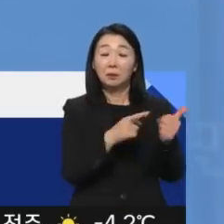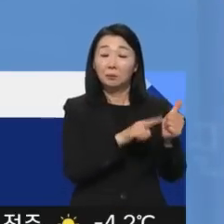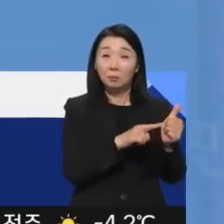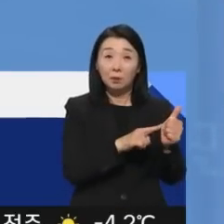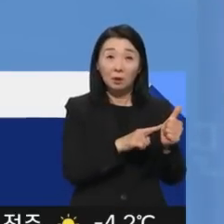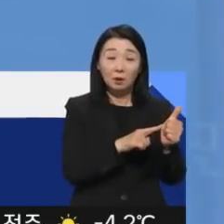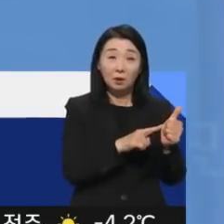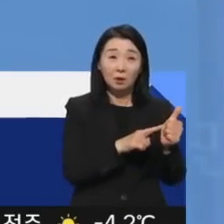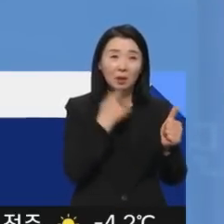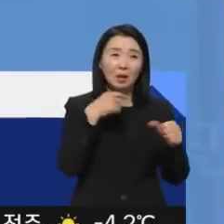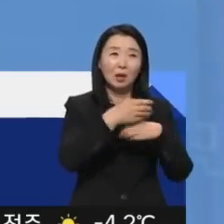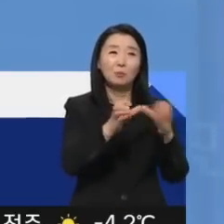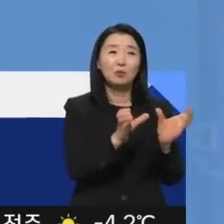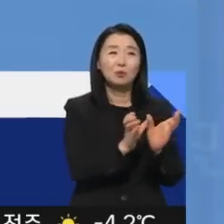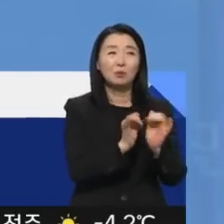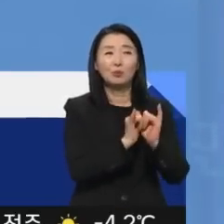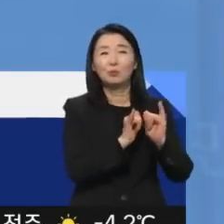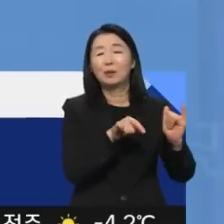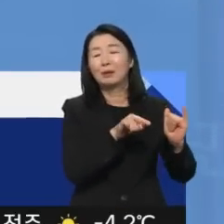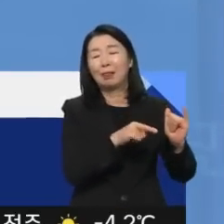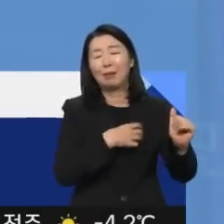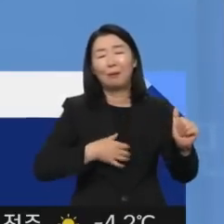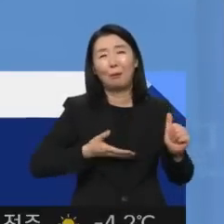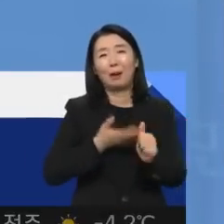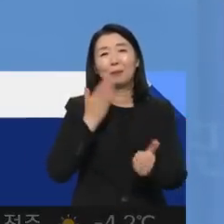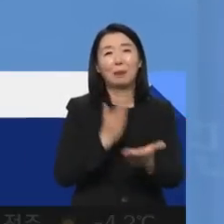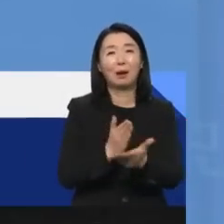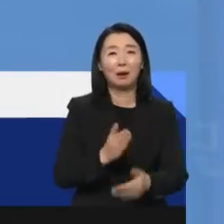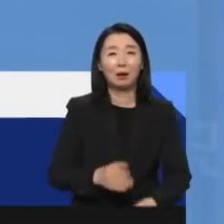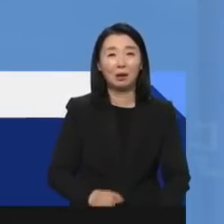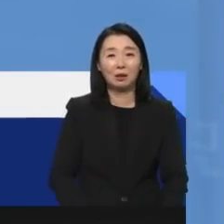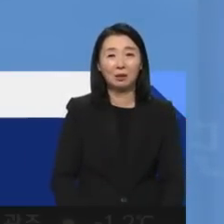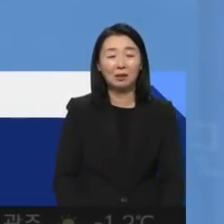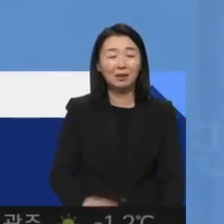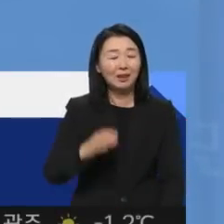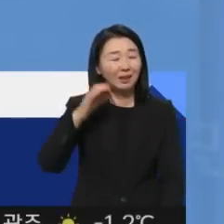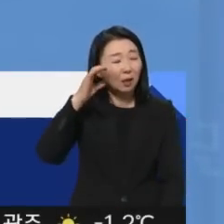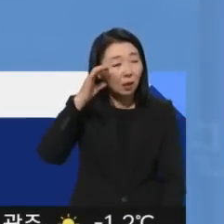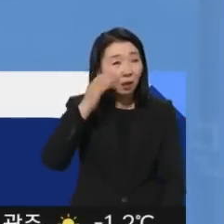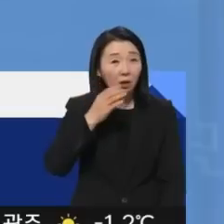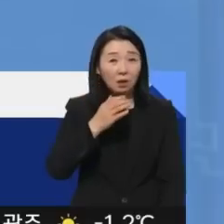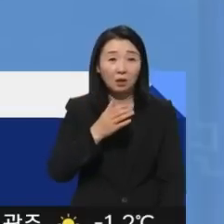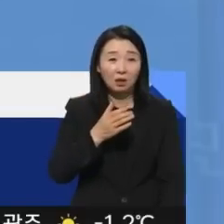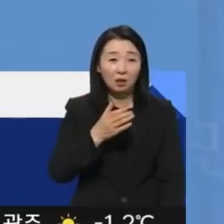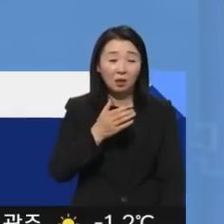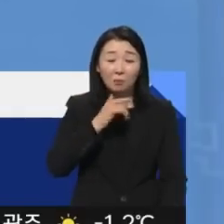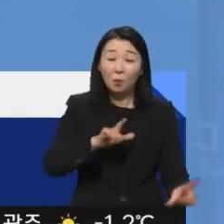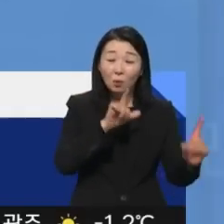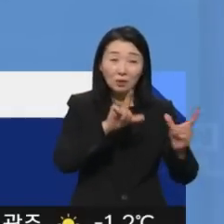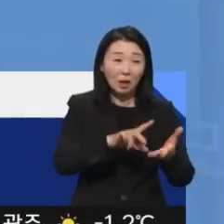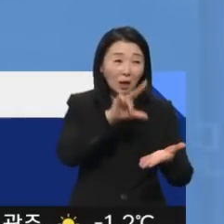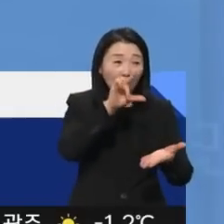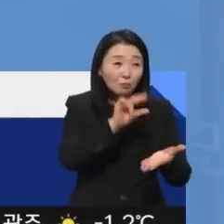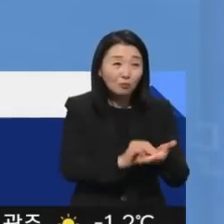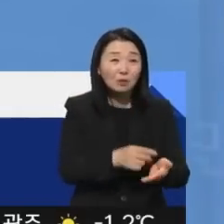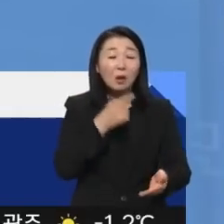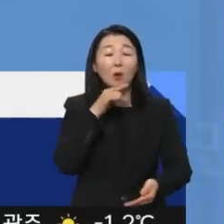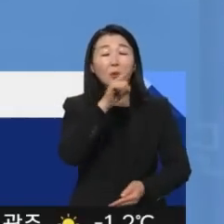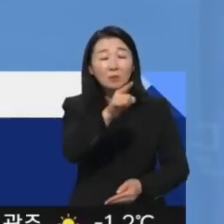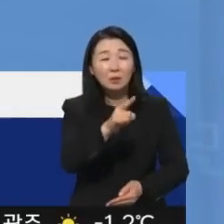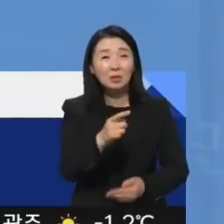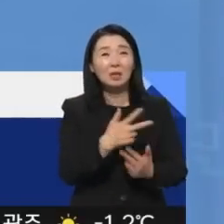더불어민주당은 애꿎은 국민들만 괴롭히지 말고 경청과 민생 없는 이재명 변론